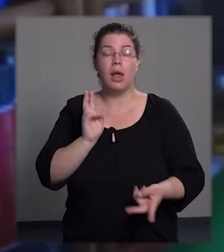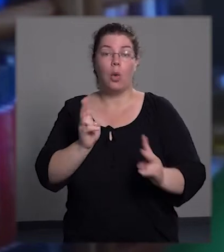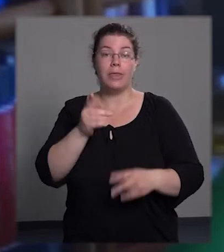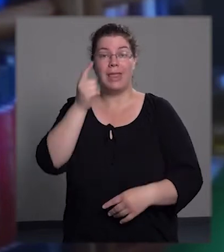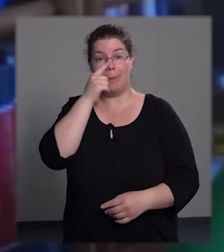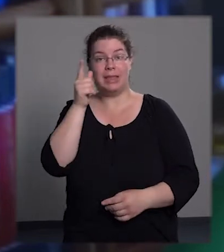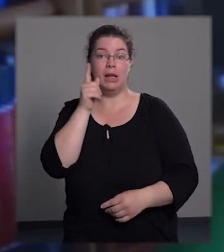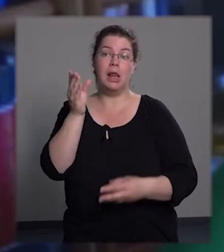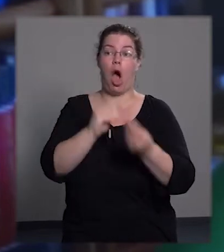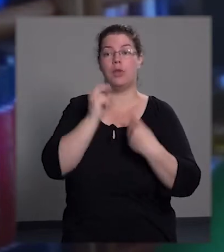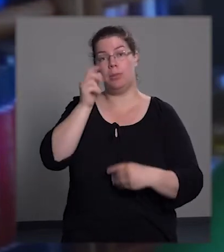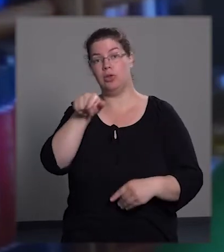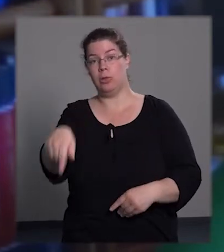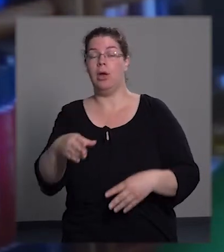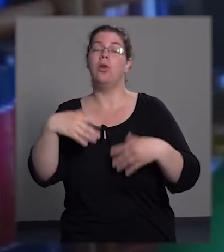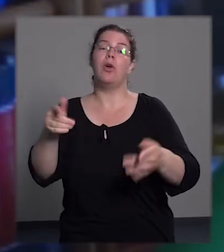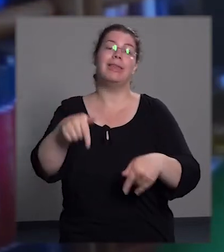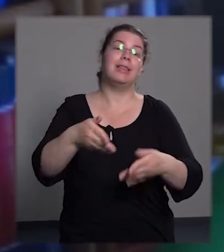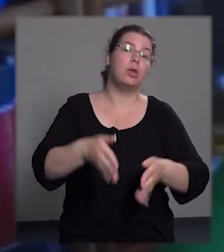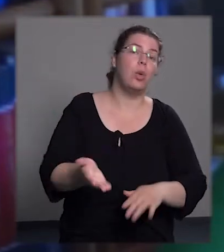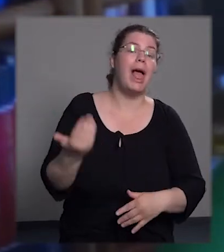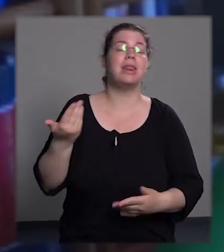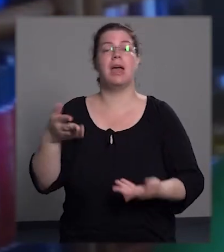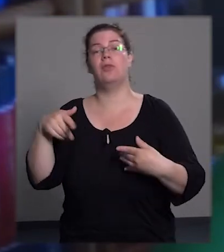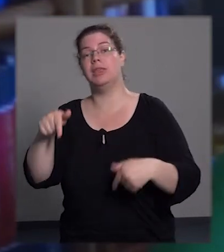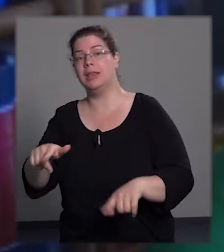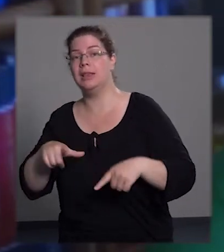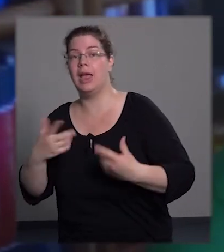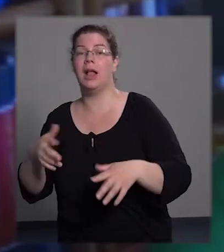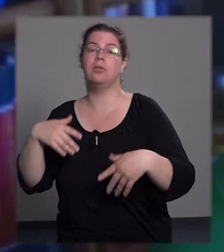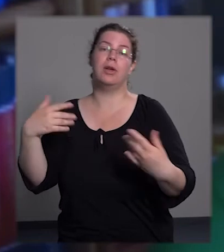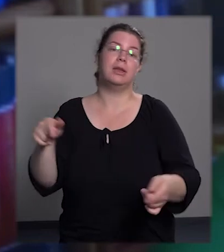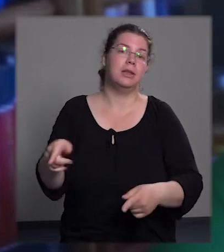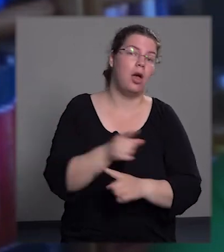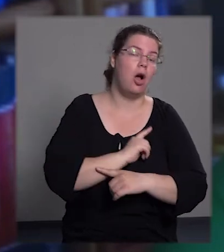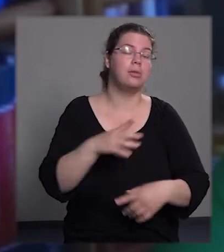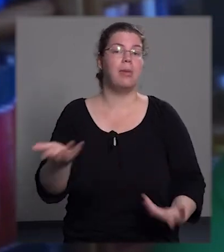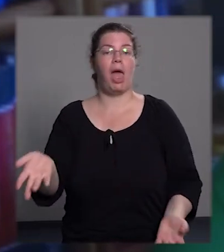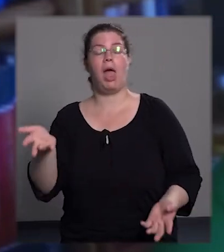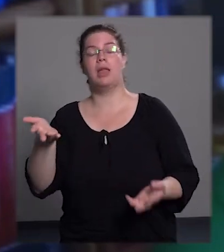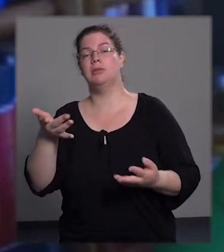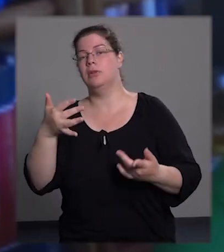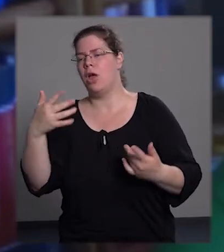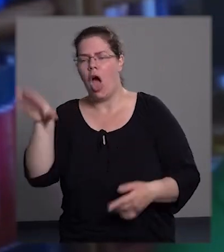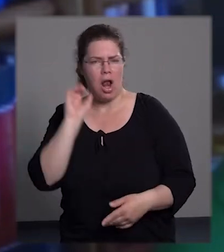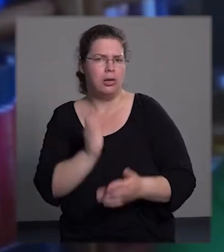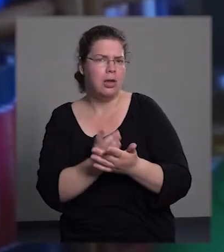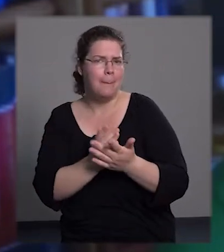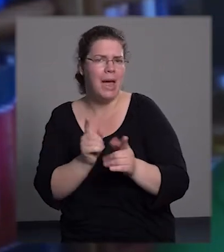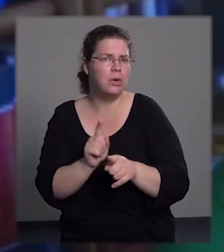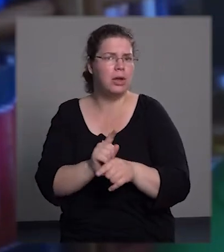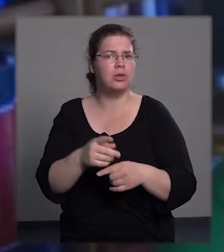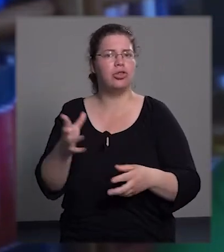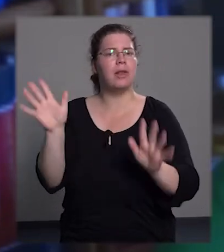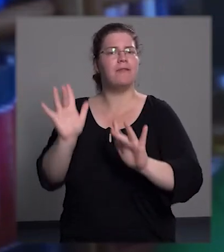került Pesterzsébetre, mert vagy itt született, vagy itt élt, vagy itt halt meg. Hallottam már azt is, hogy a villa, ahol a